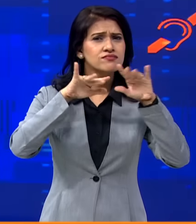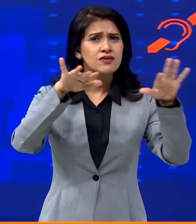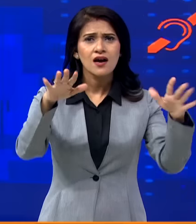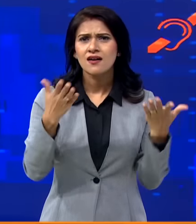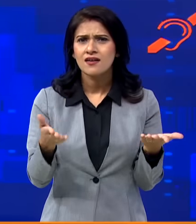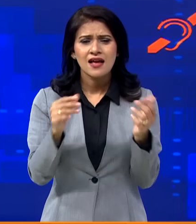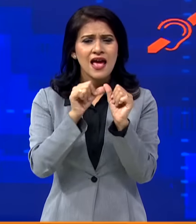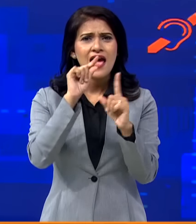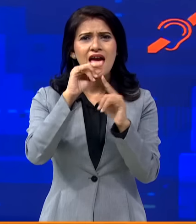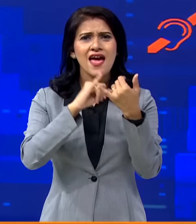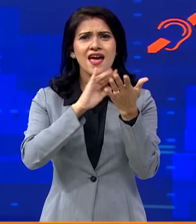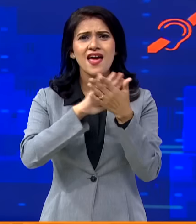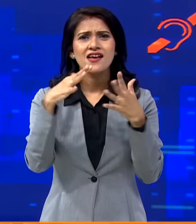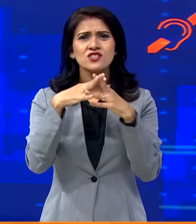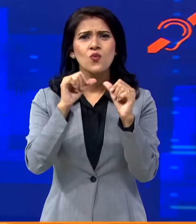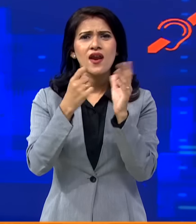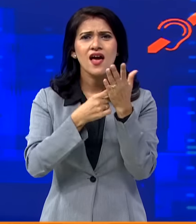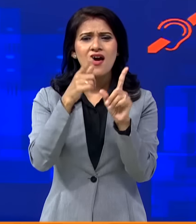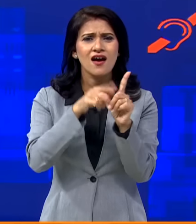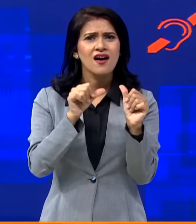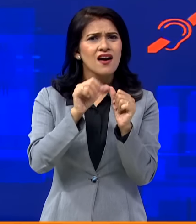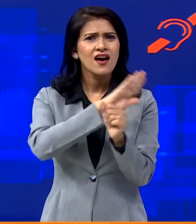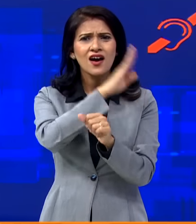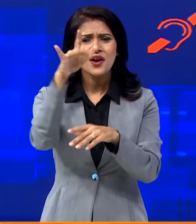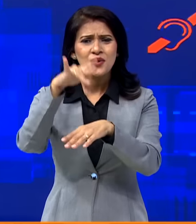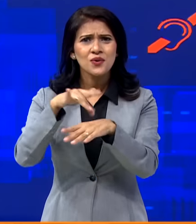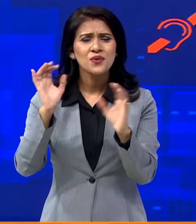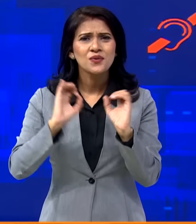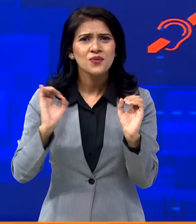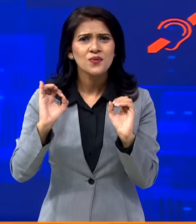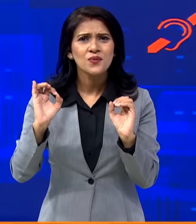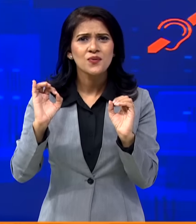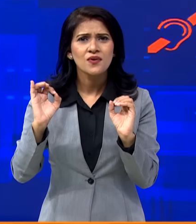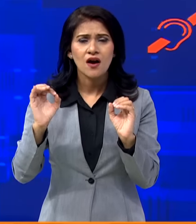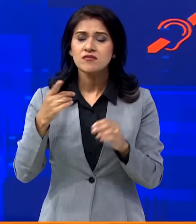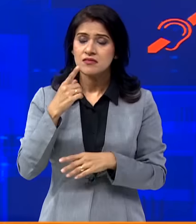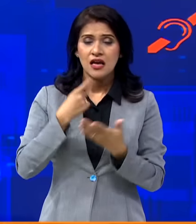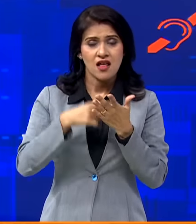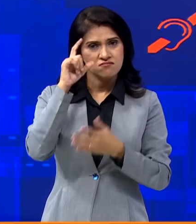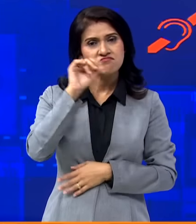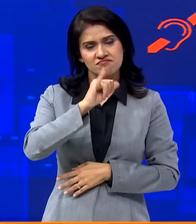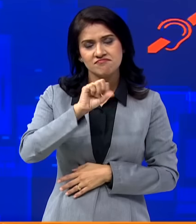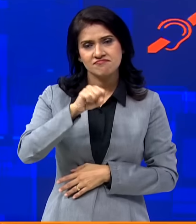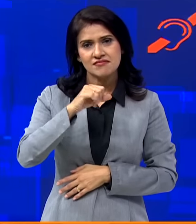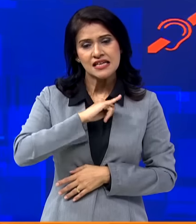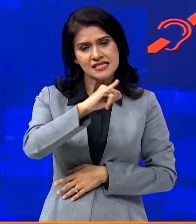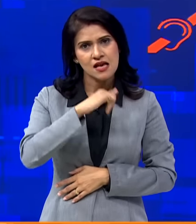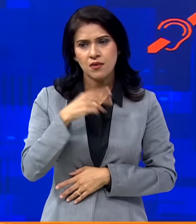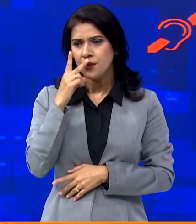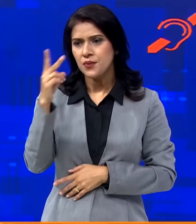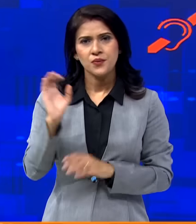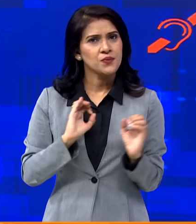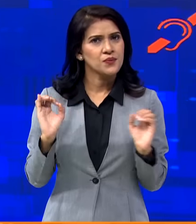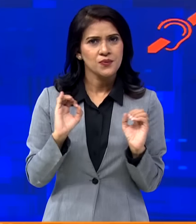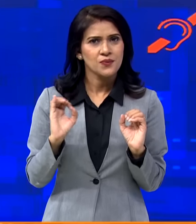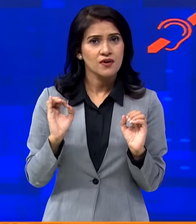मिली हमें भी नहीं मिली लेकिन राहुल गांधी के सपने में कहां से आई राहुल गांधी जी ने यह कहा व नाच